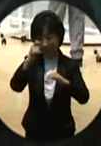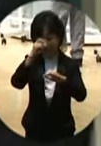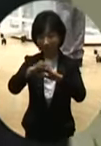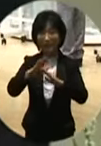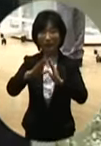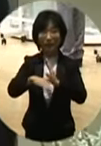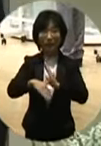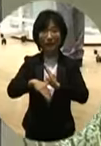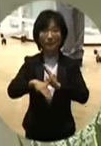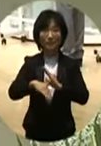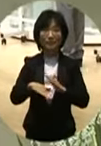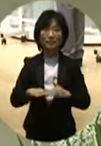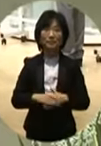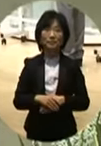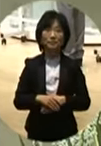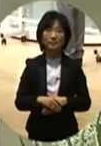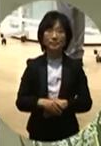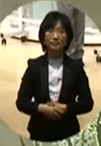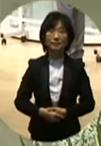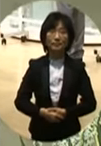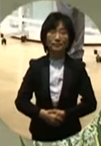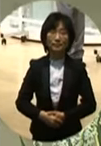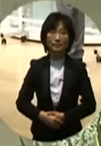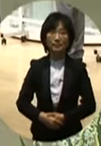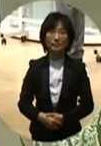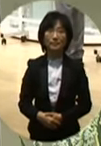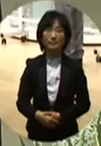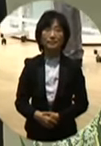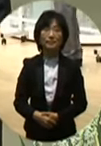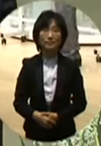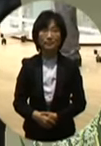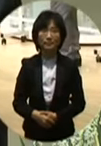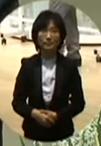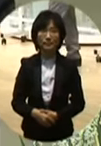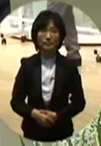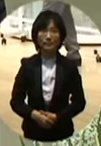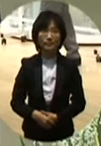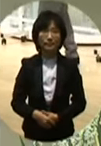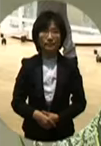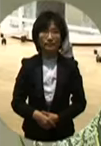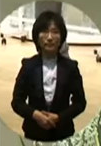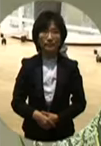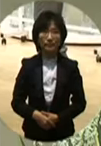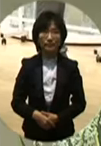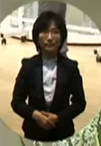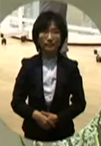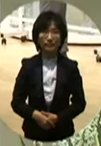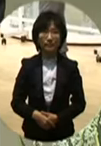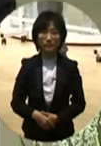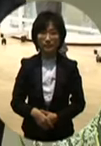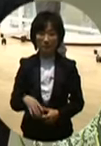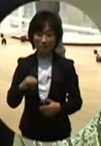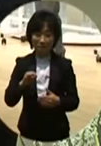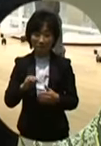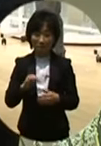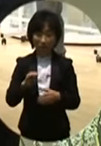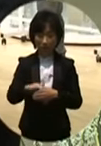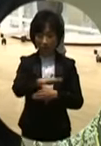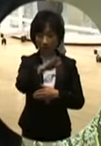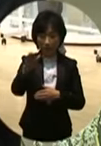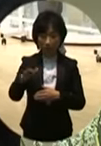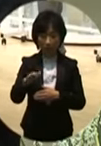this force and you'll really have this bright mind to hear the message. 그러면요 여러분이 잠 하나도 안 잤는데도 교회 예배 드릴